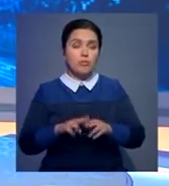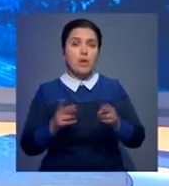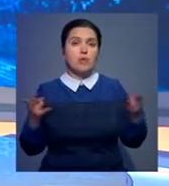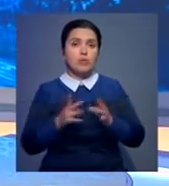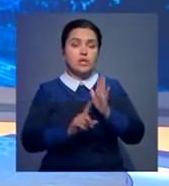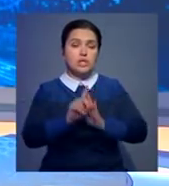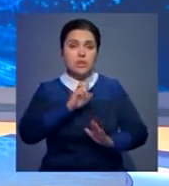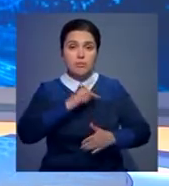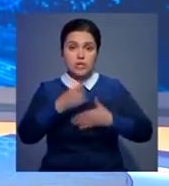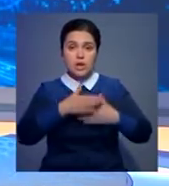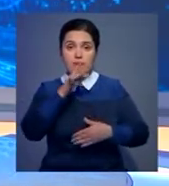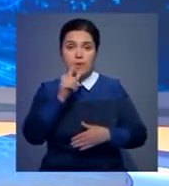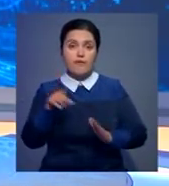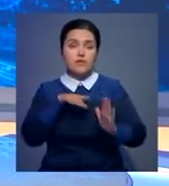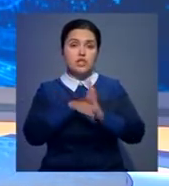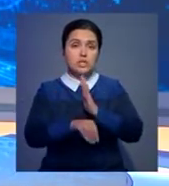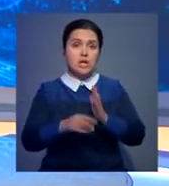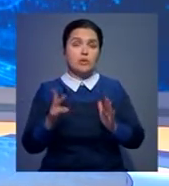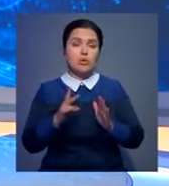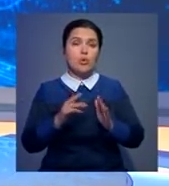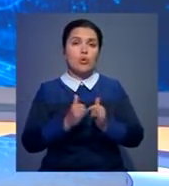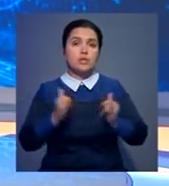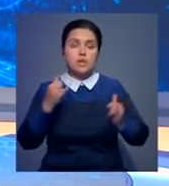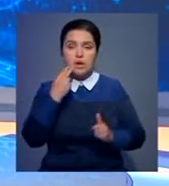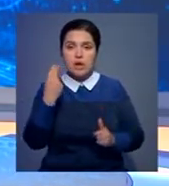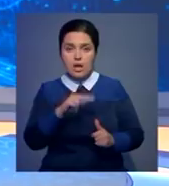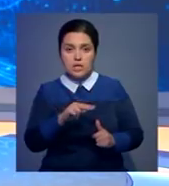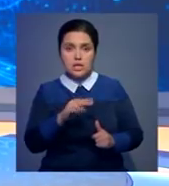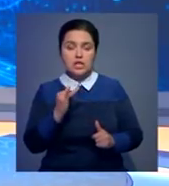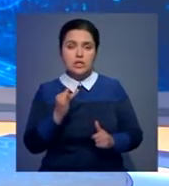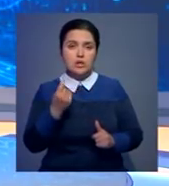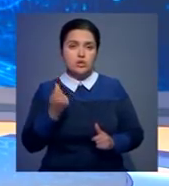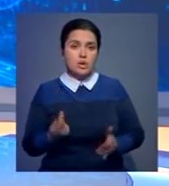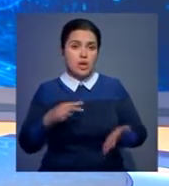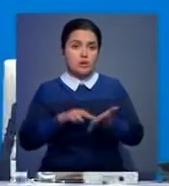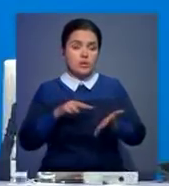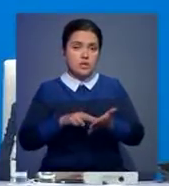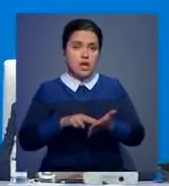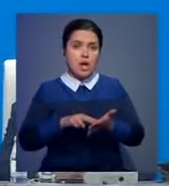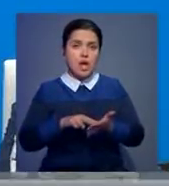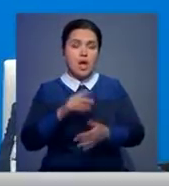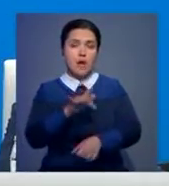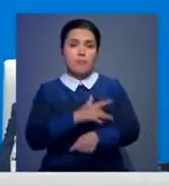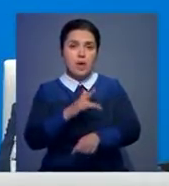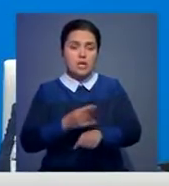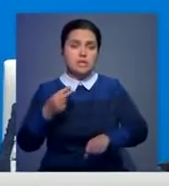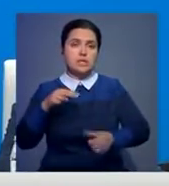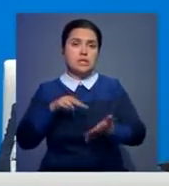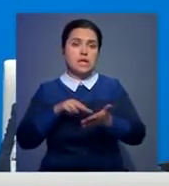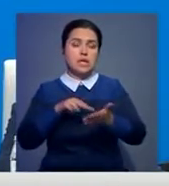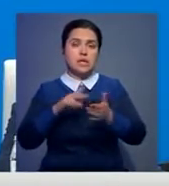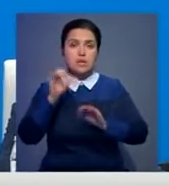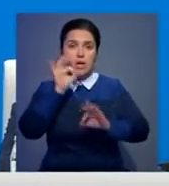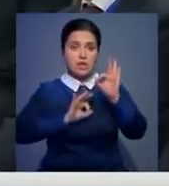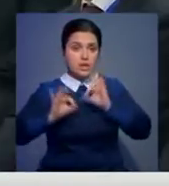уже в ближайшее время, в их числе повышение качества и доступности медицинских услуг, цены на лекарства,